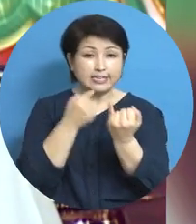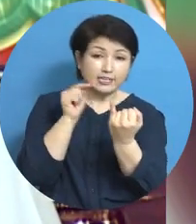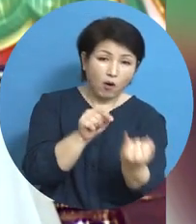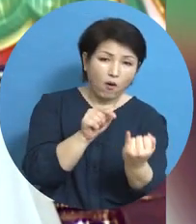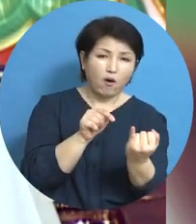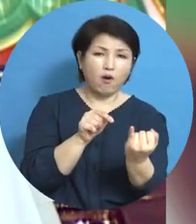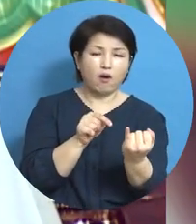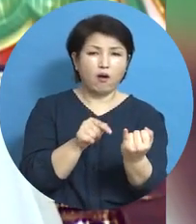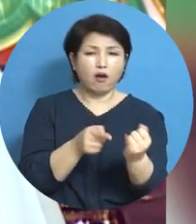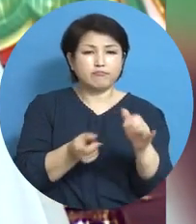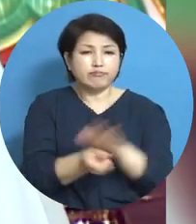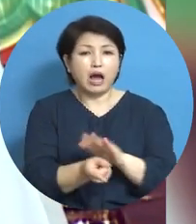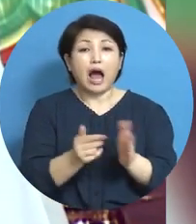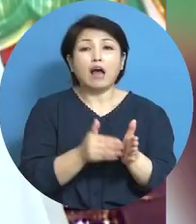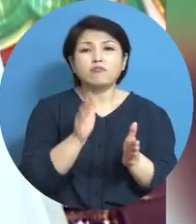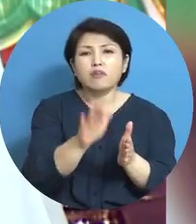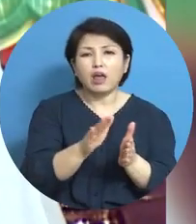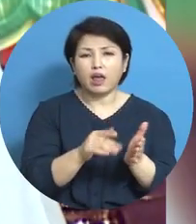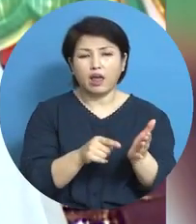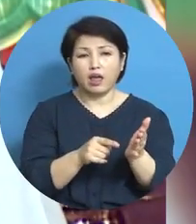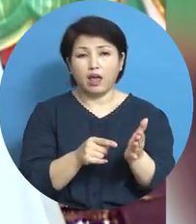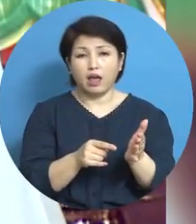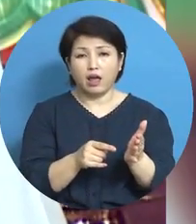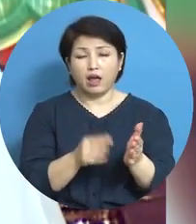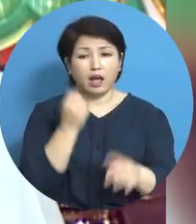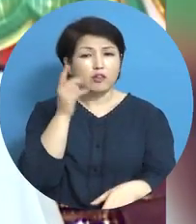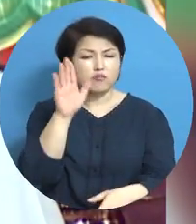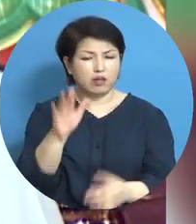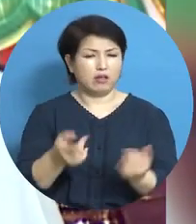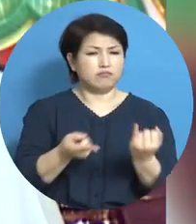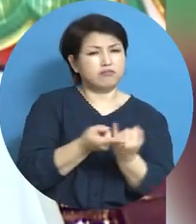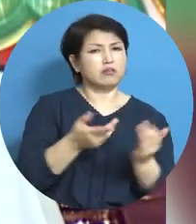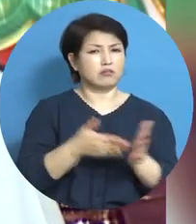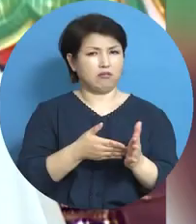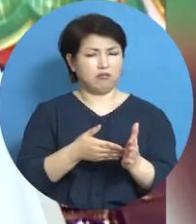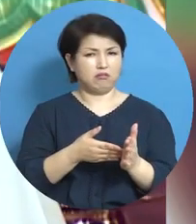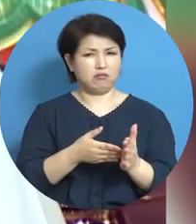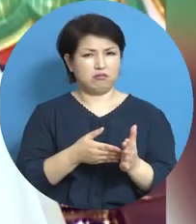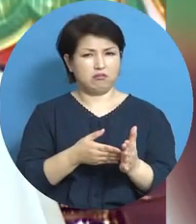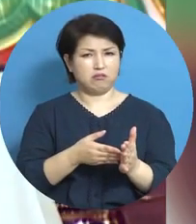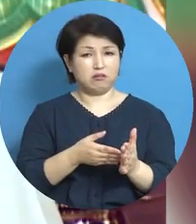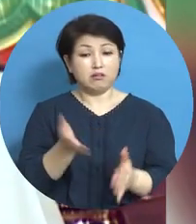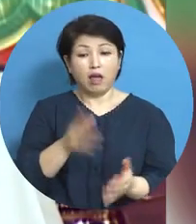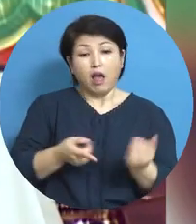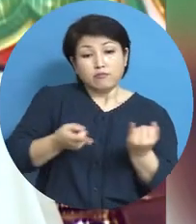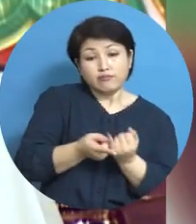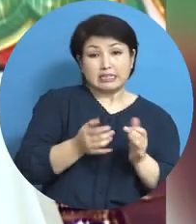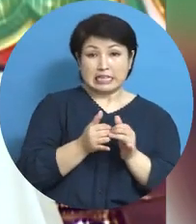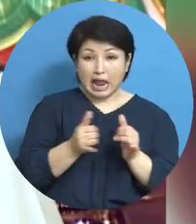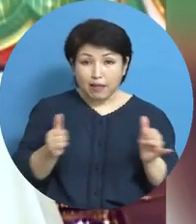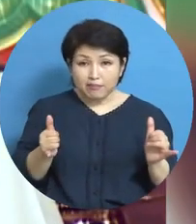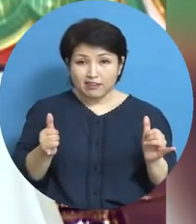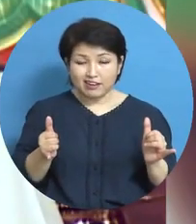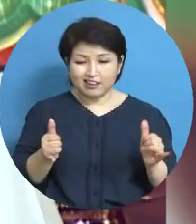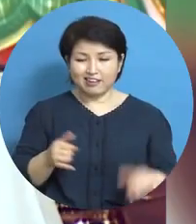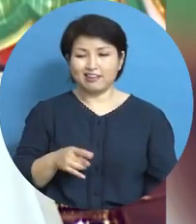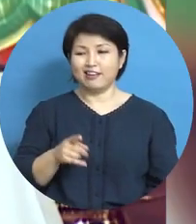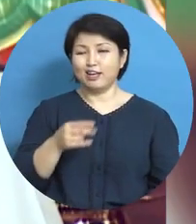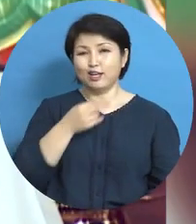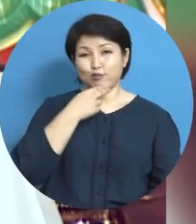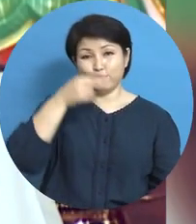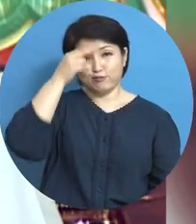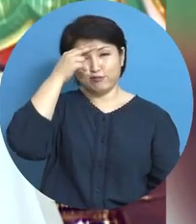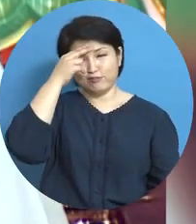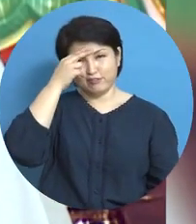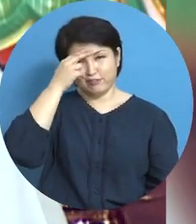거예요. 그런데 그 여자를 살해한 사람들이 술 먹고 취해가지고